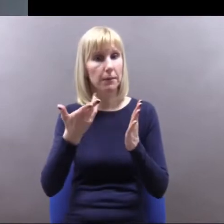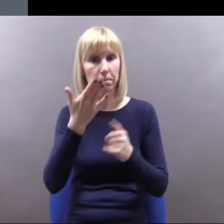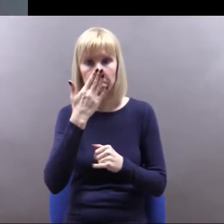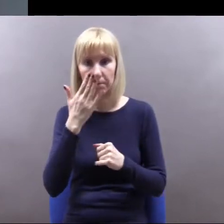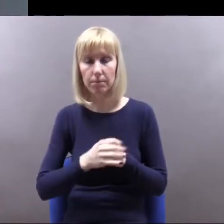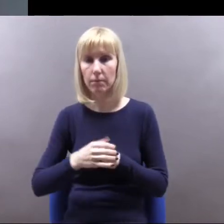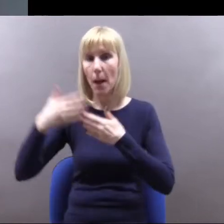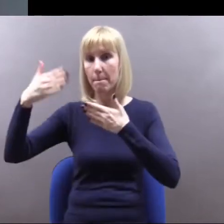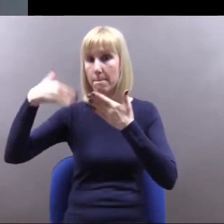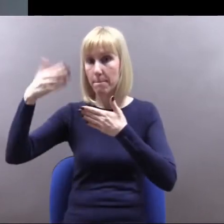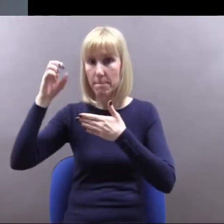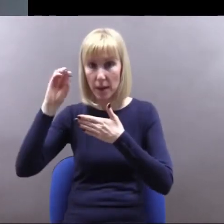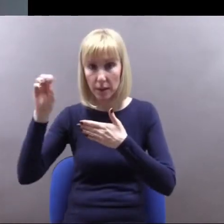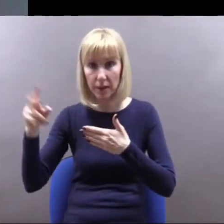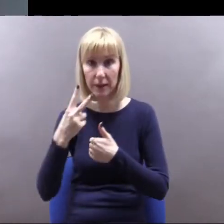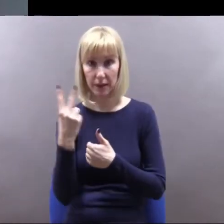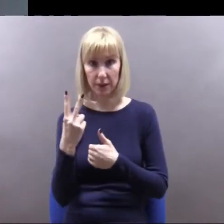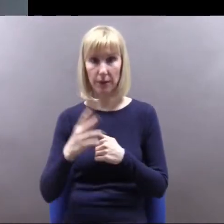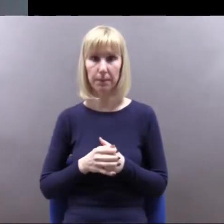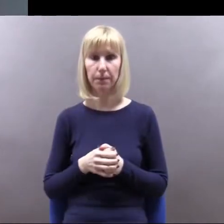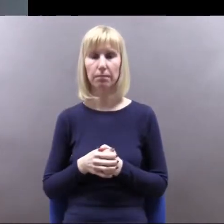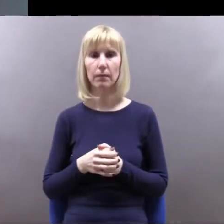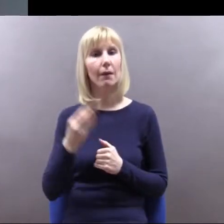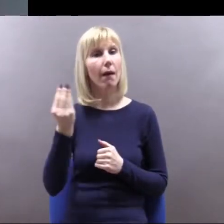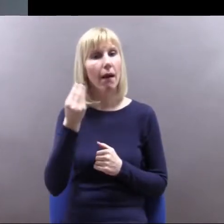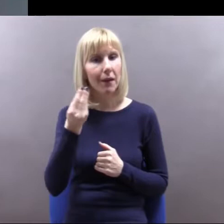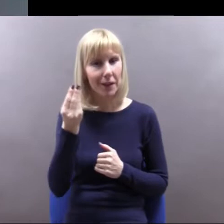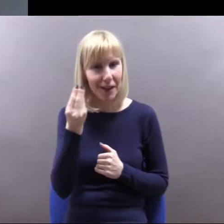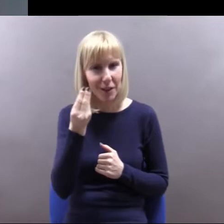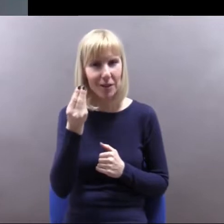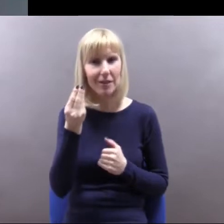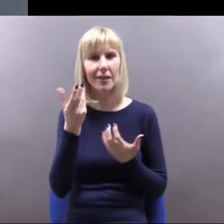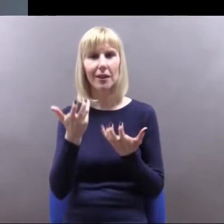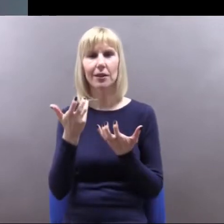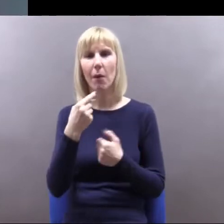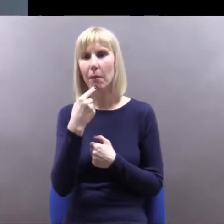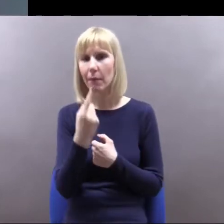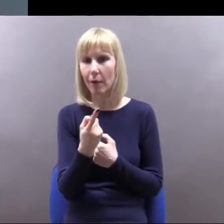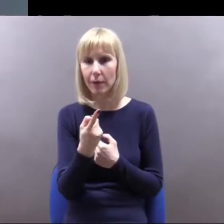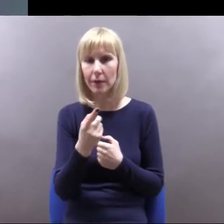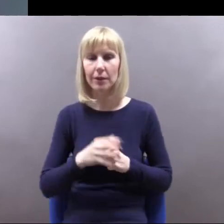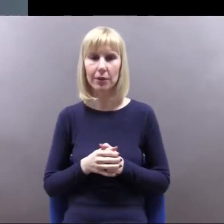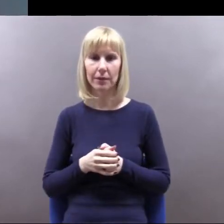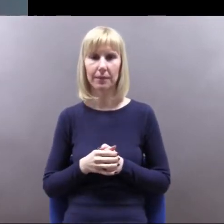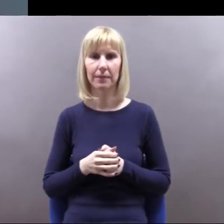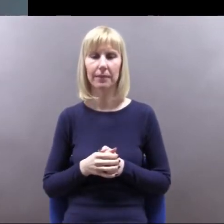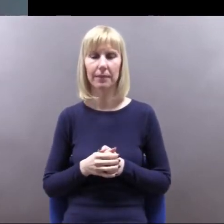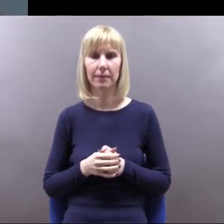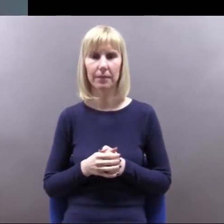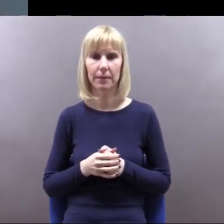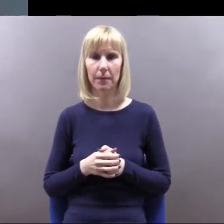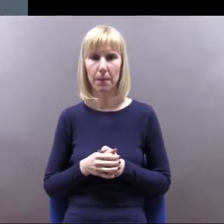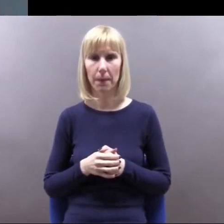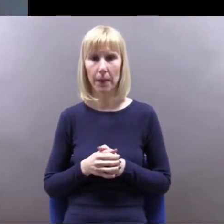mamy zaplanowane dwie prezentacje. Natomiast jeszcze zanim rozpoczniemy część